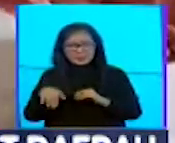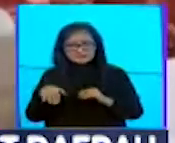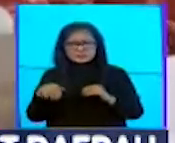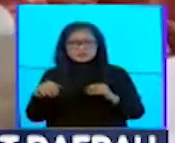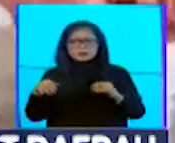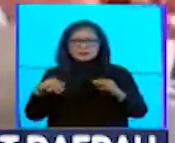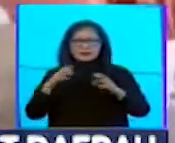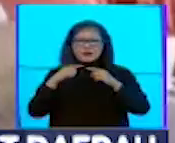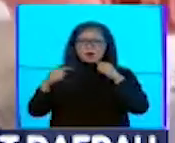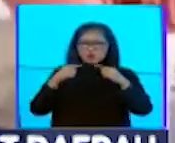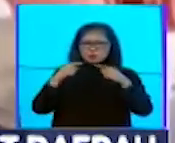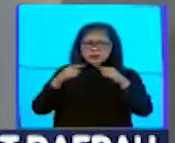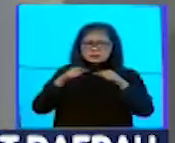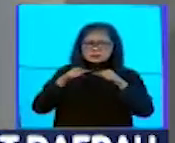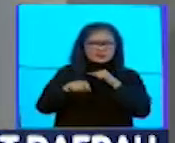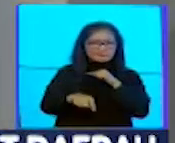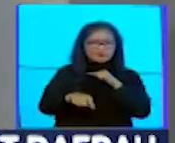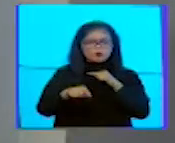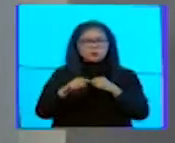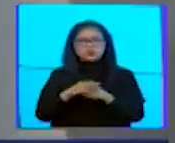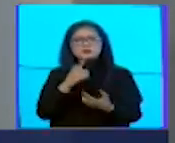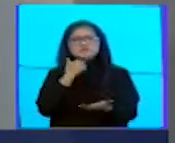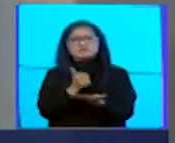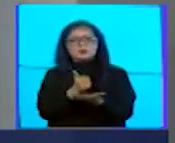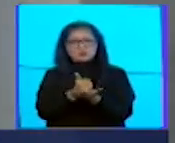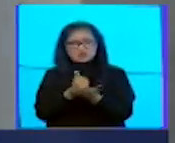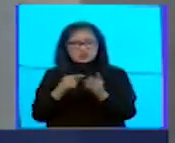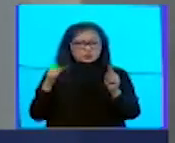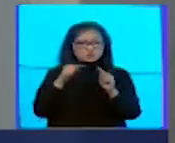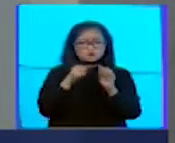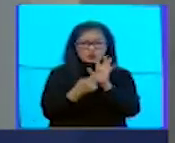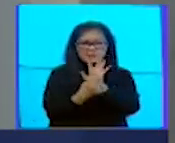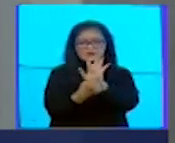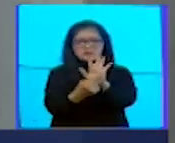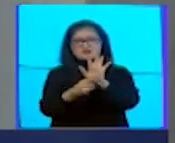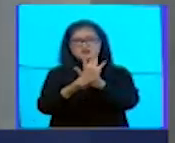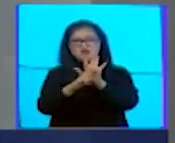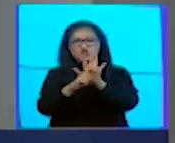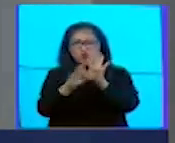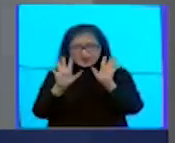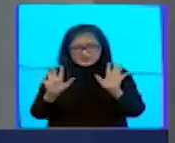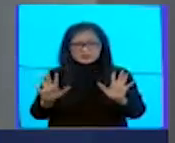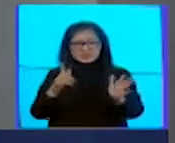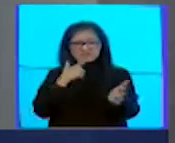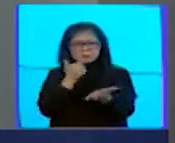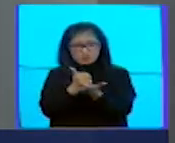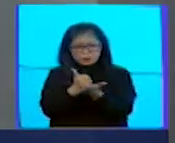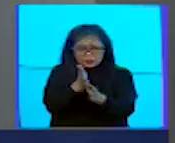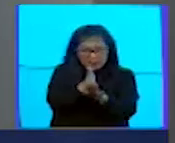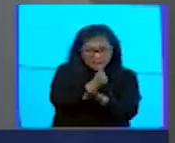vaksinasi massal Hai kesalahpahaman saja mungkin karena kan awalnya tuh vaksinasi